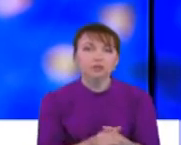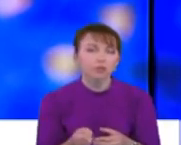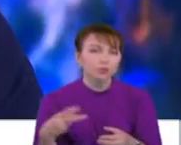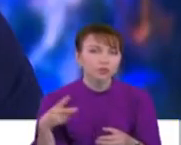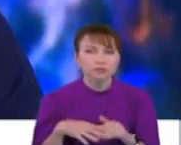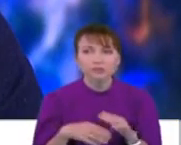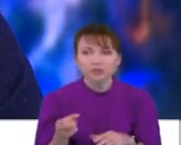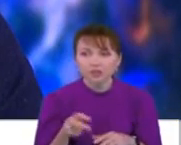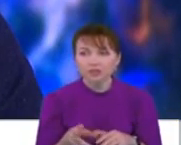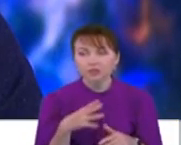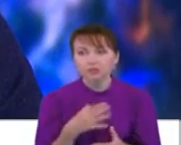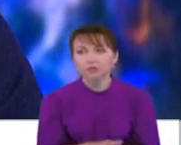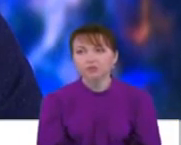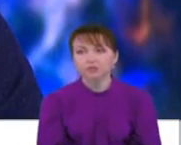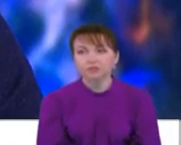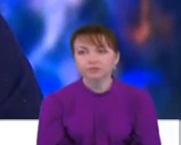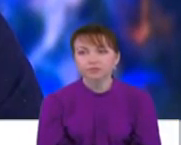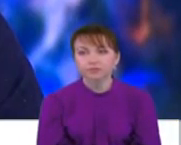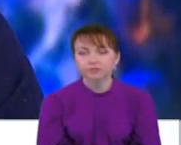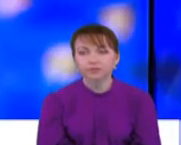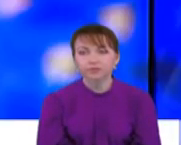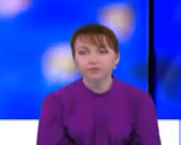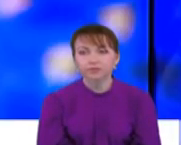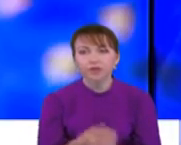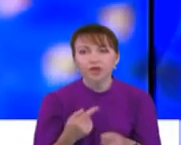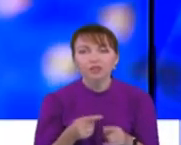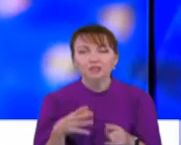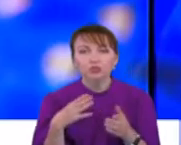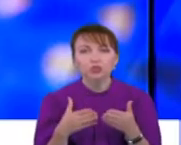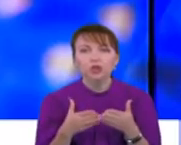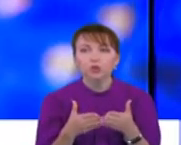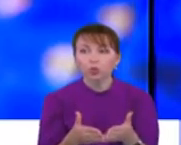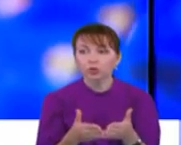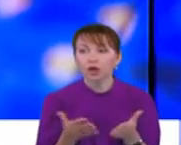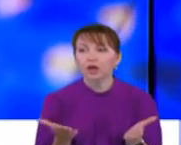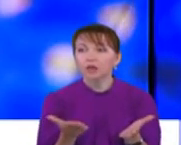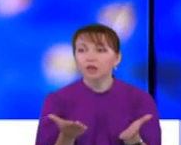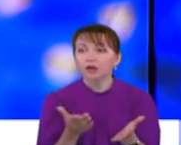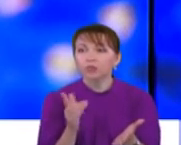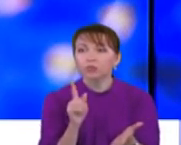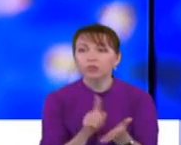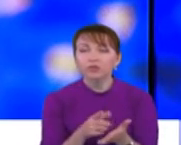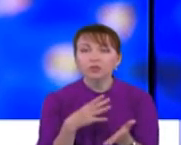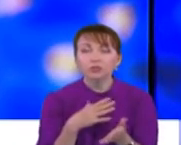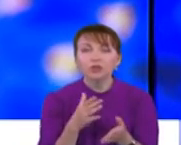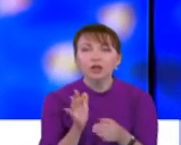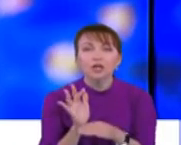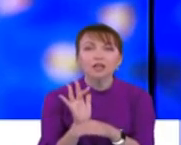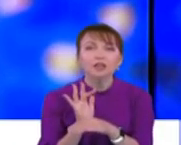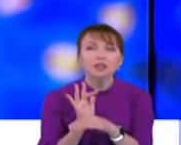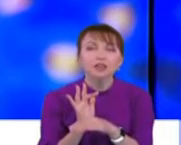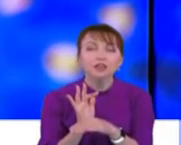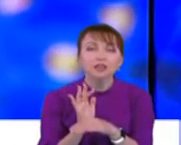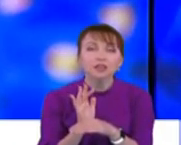спеціалісти. Ці лошарики. Але це була лодка, яка повинна була нейтралізувати